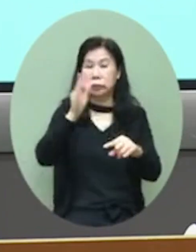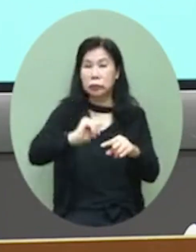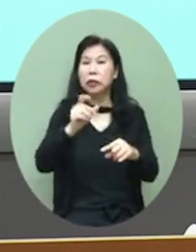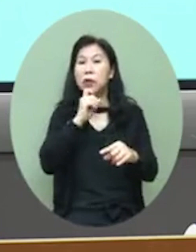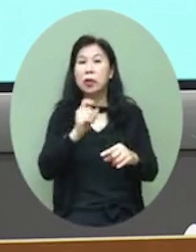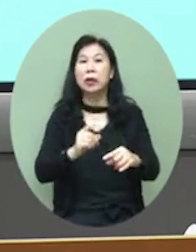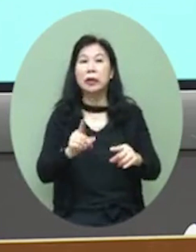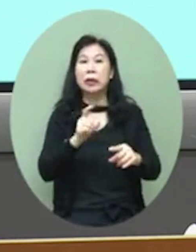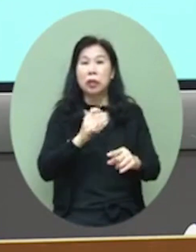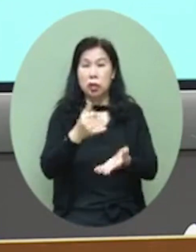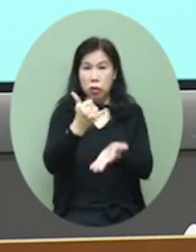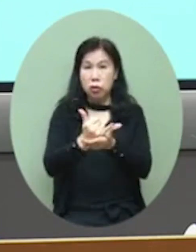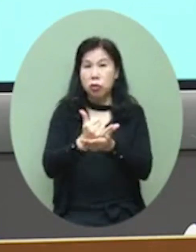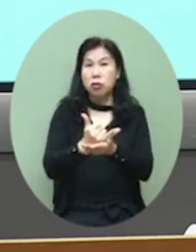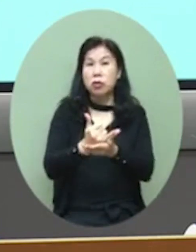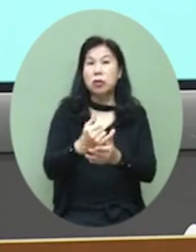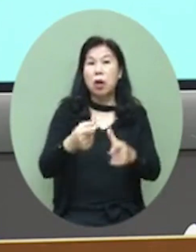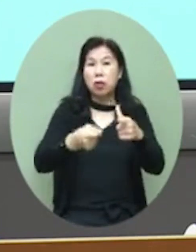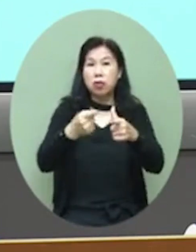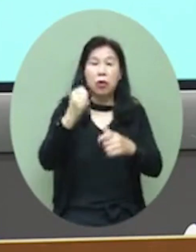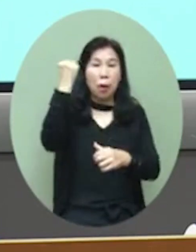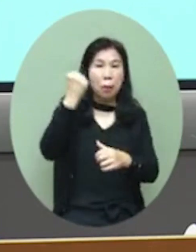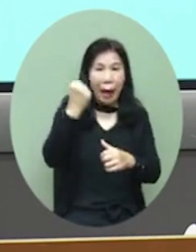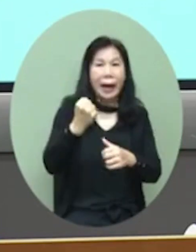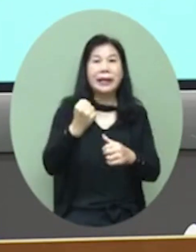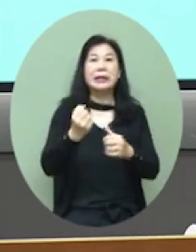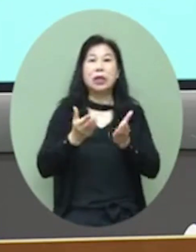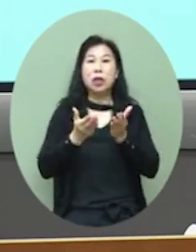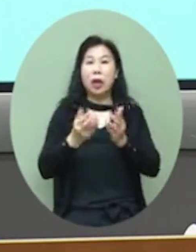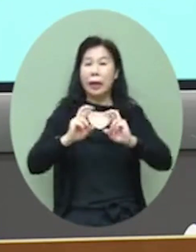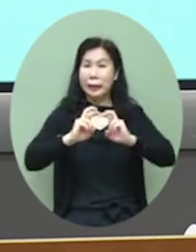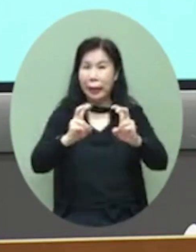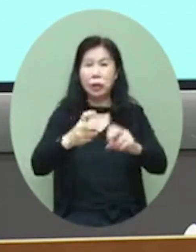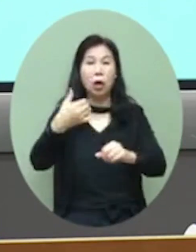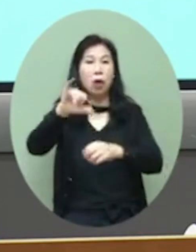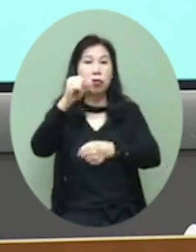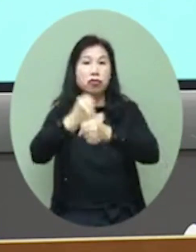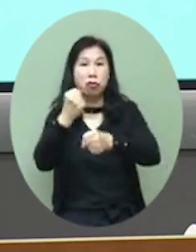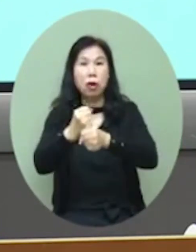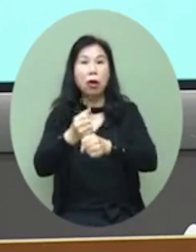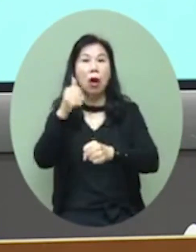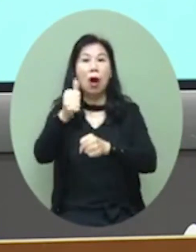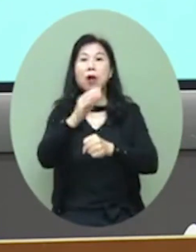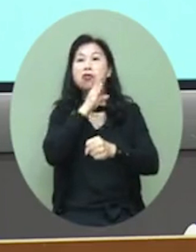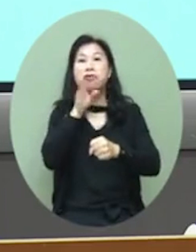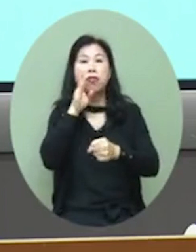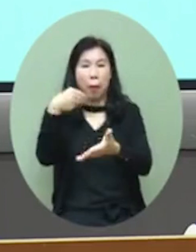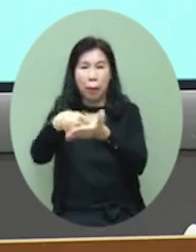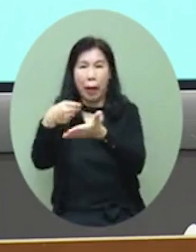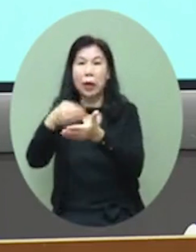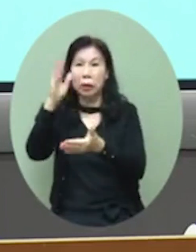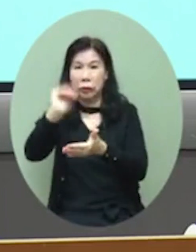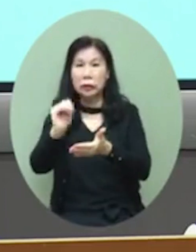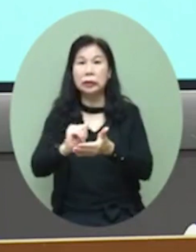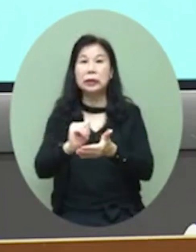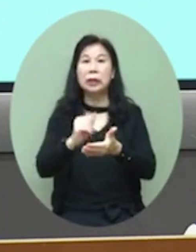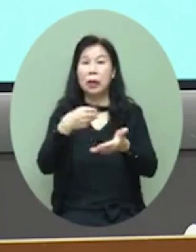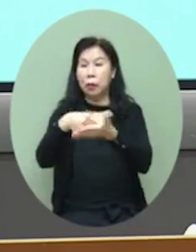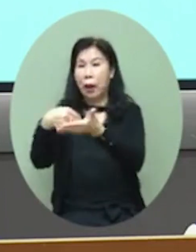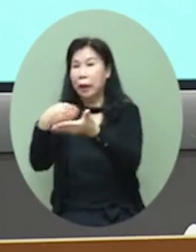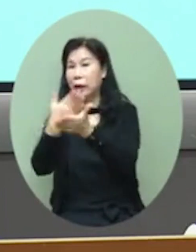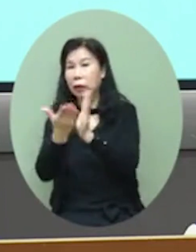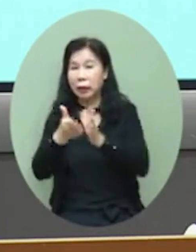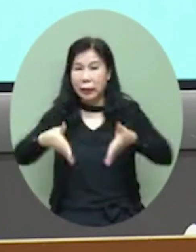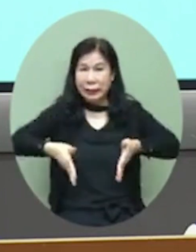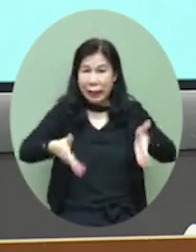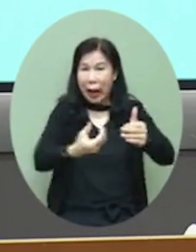是可以乘搭公共交通工具上班和进入商场、百货公司和街